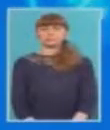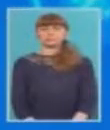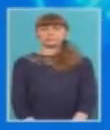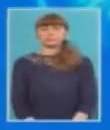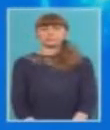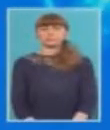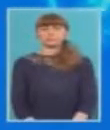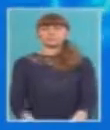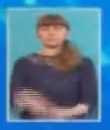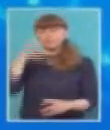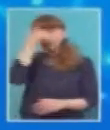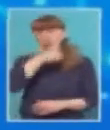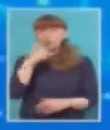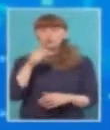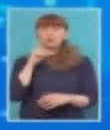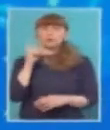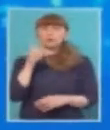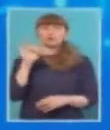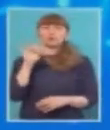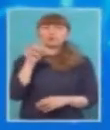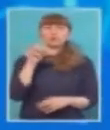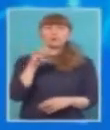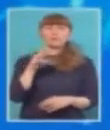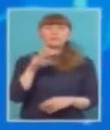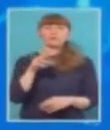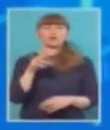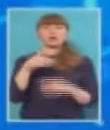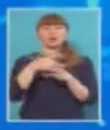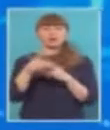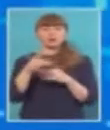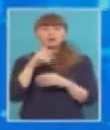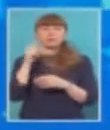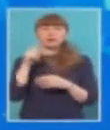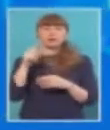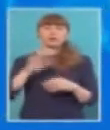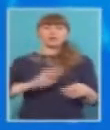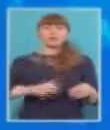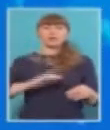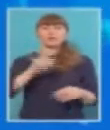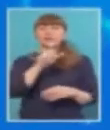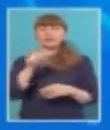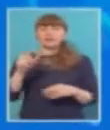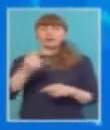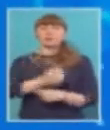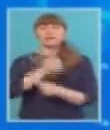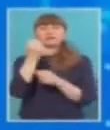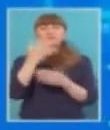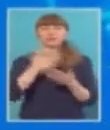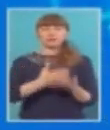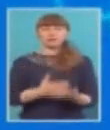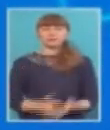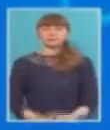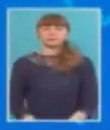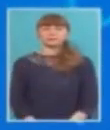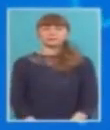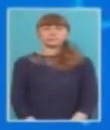Жастар жылына байланысты Өлікөл ауданында жас кәсіпкерлерді қолдау жүйелі жолға қойылмақ. Мұнда жұмысы жастарға еңбек нарығында сұранысқа